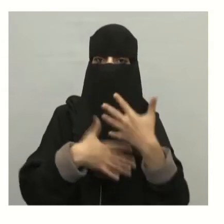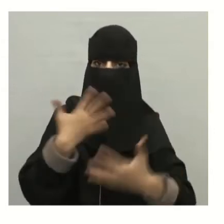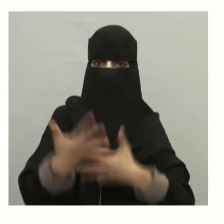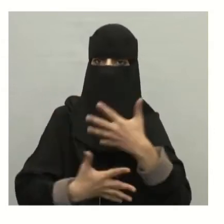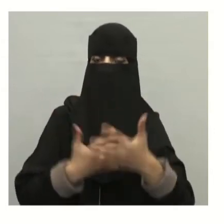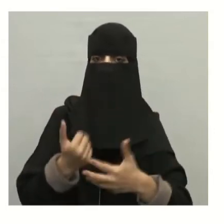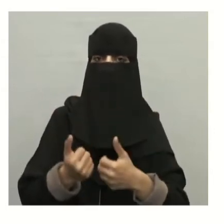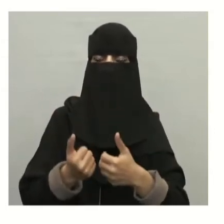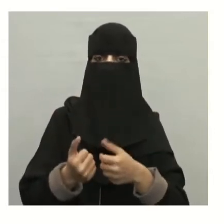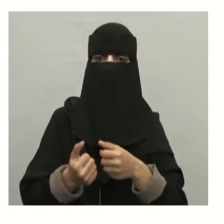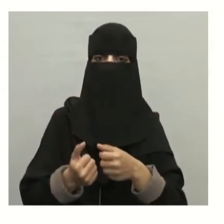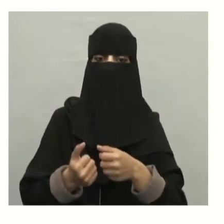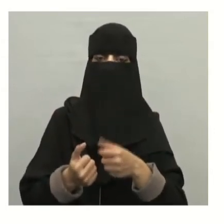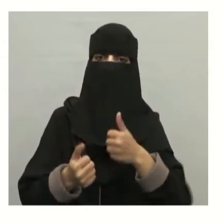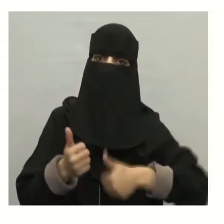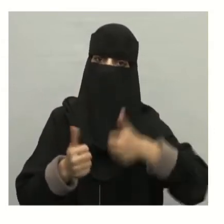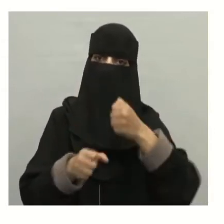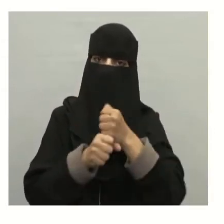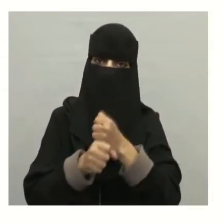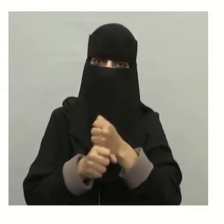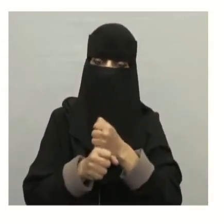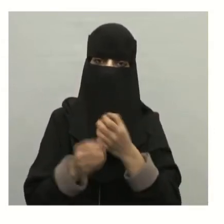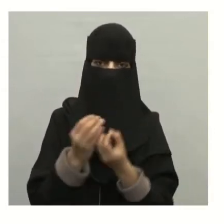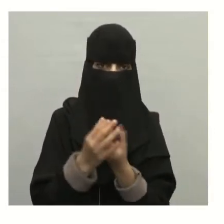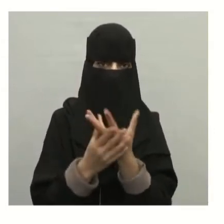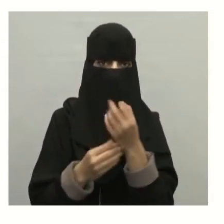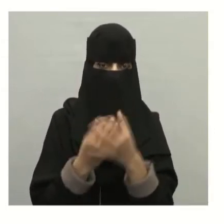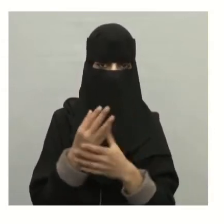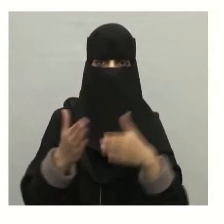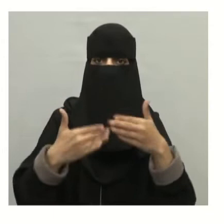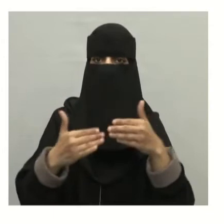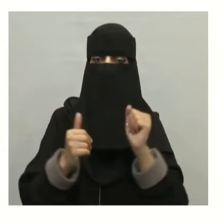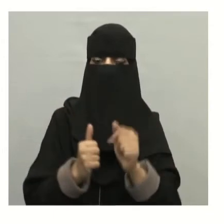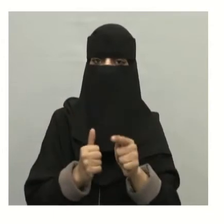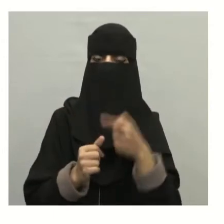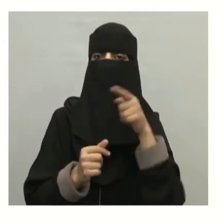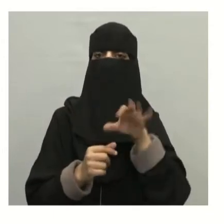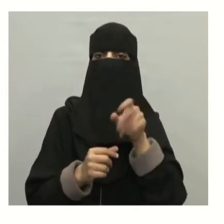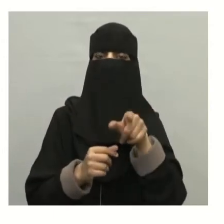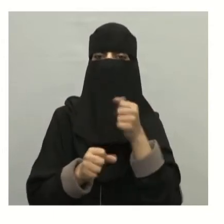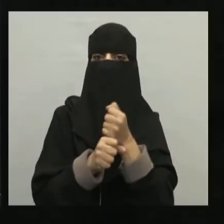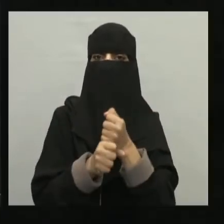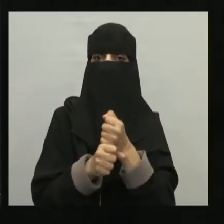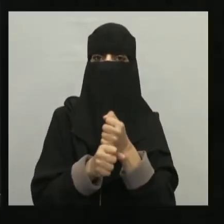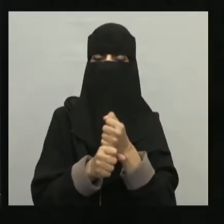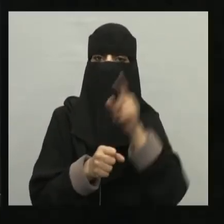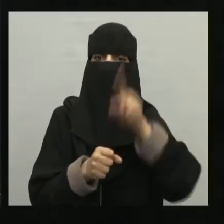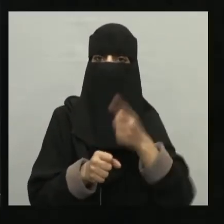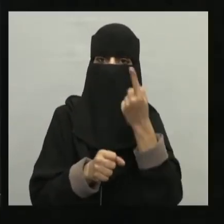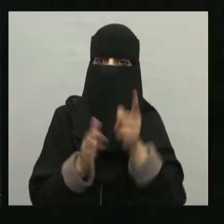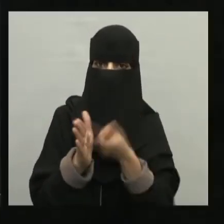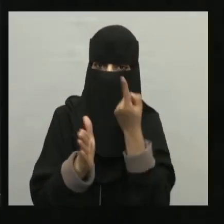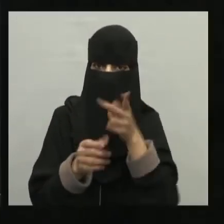وأحاول بالأفضل استخدام القفازات البلاستيكية والتي تستخدم لمرة